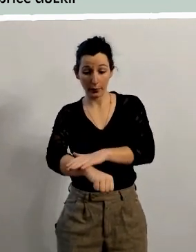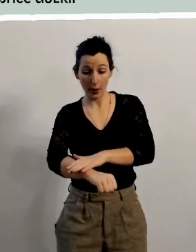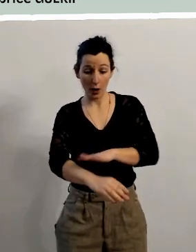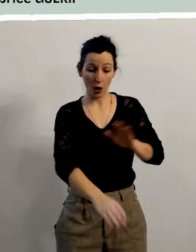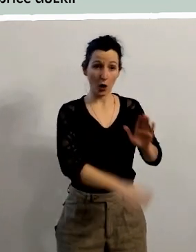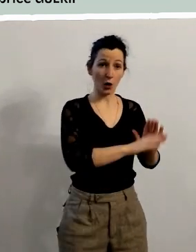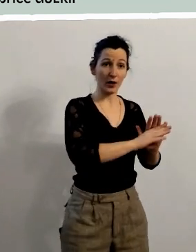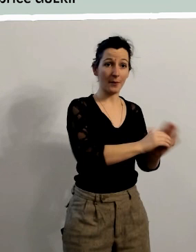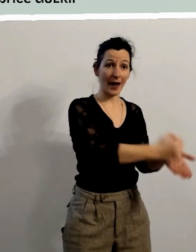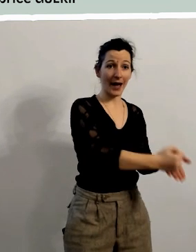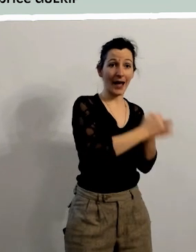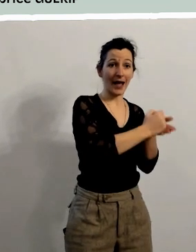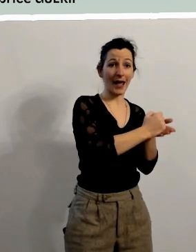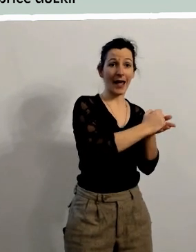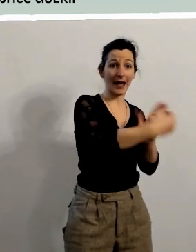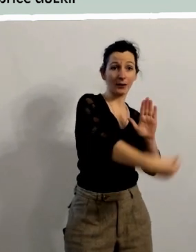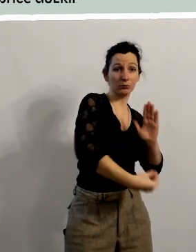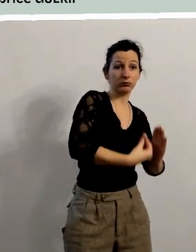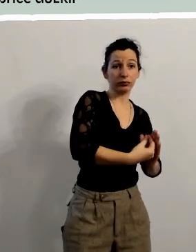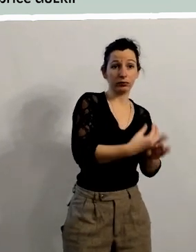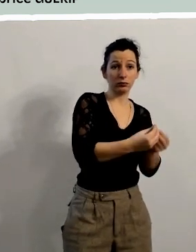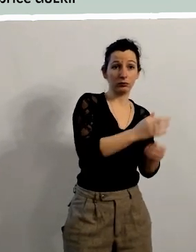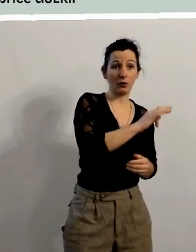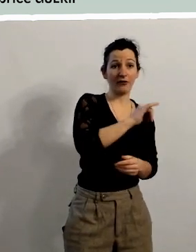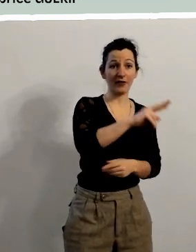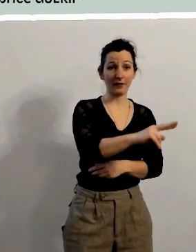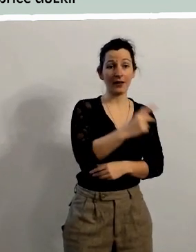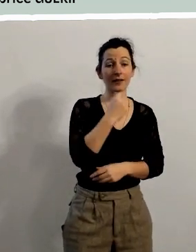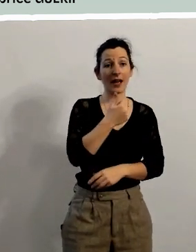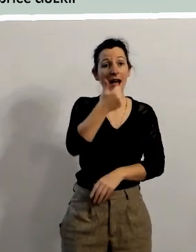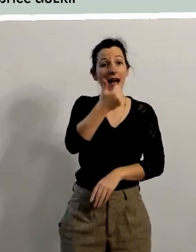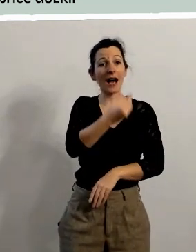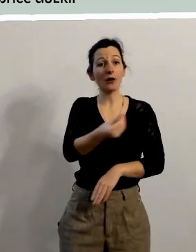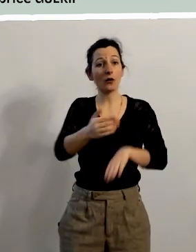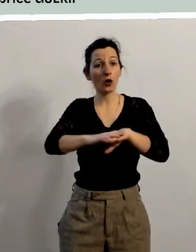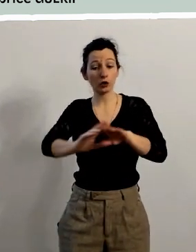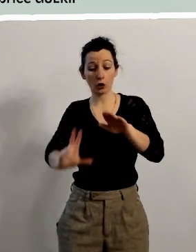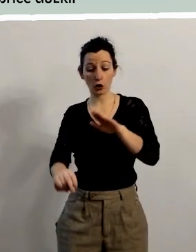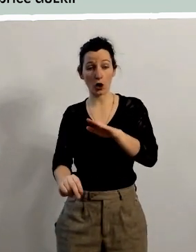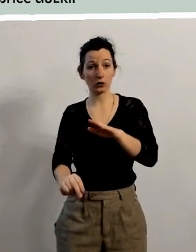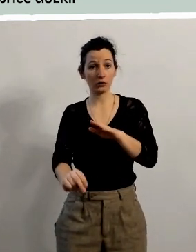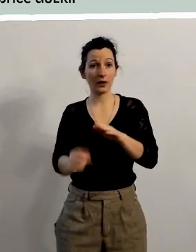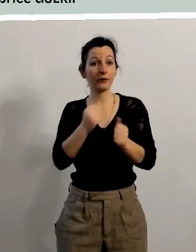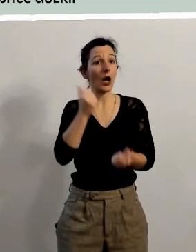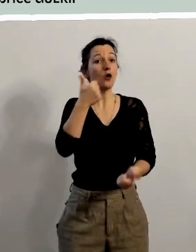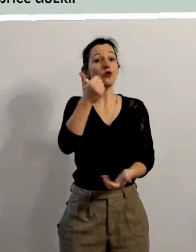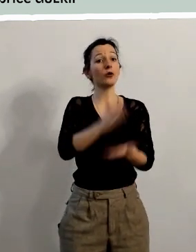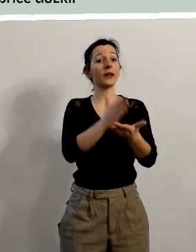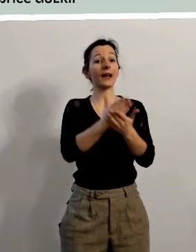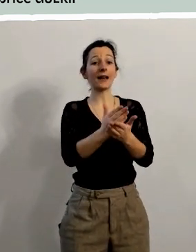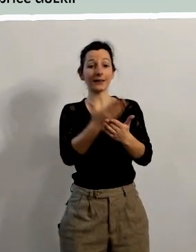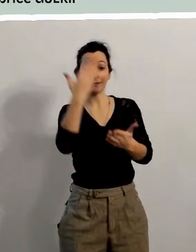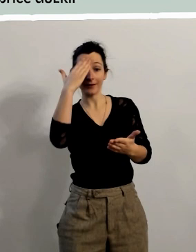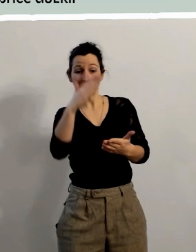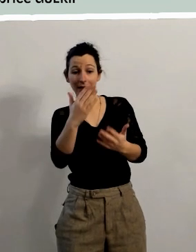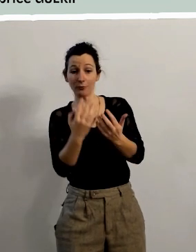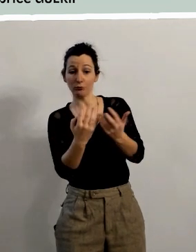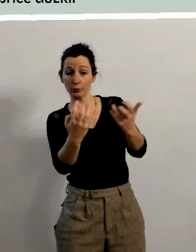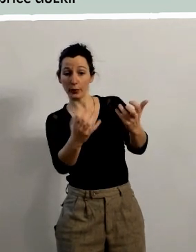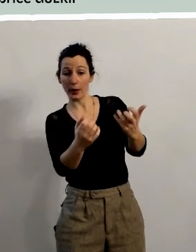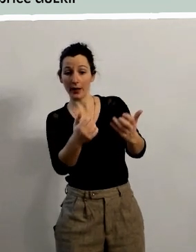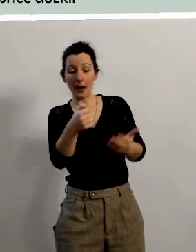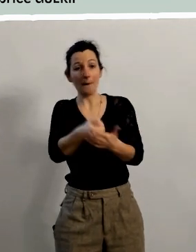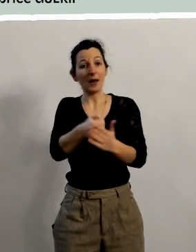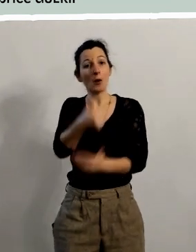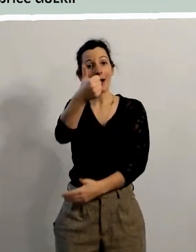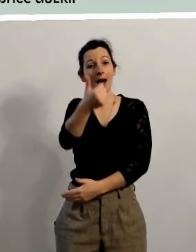naissent par aide médicale à la procréation. Donc un enfant sur 30, donc dans une classe de 30, eh bien vous avez un enfant